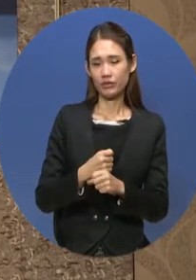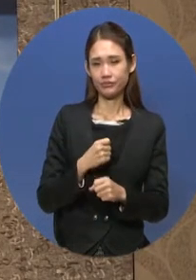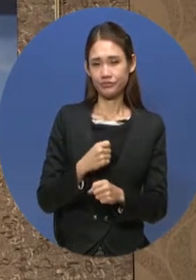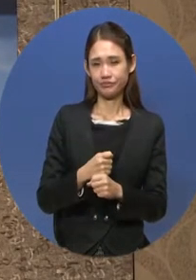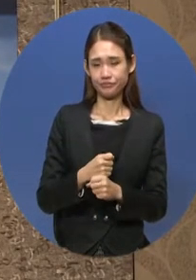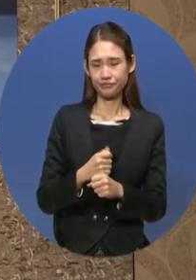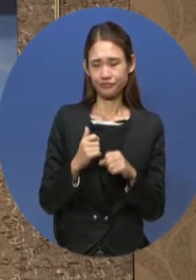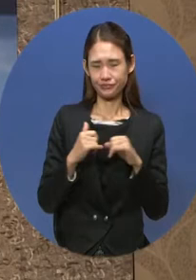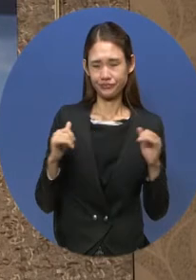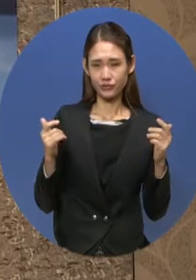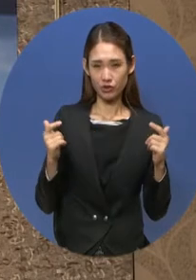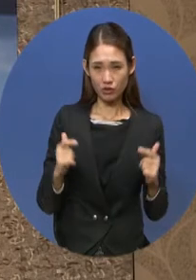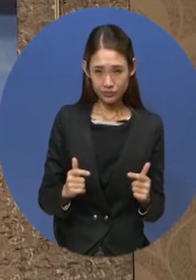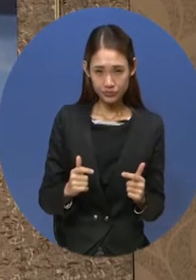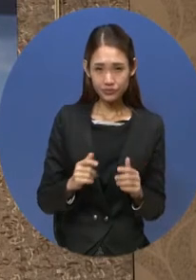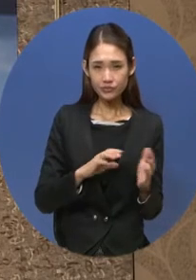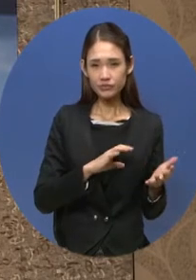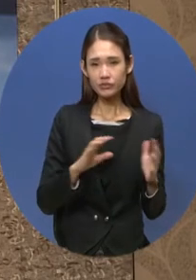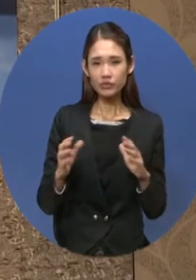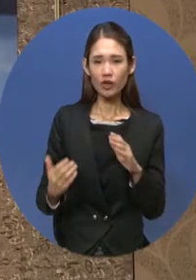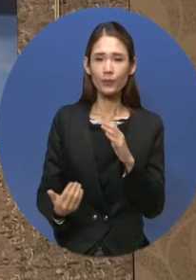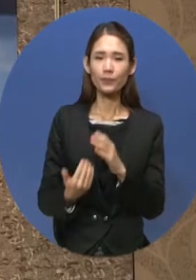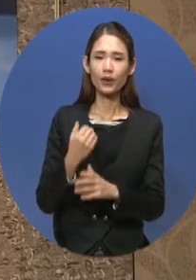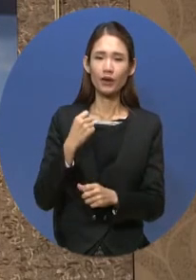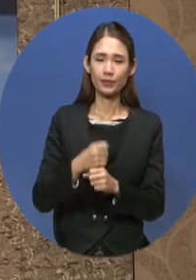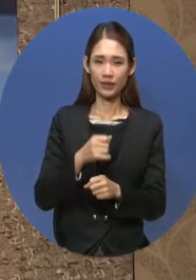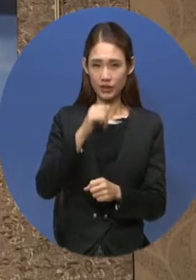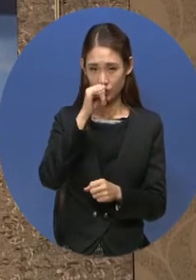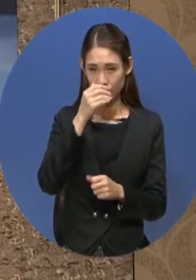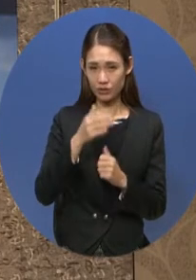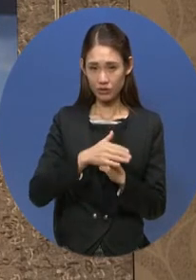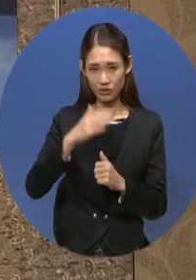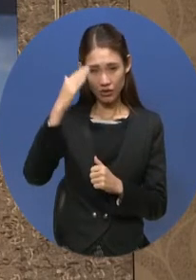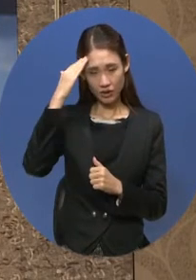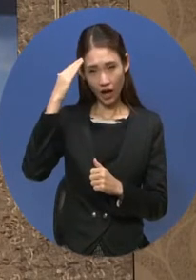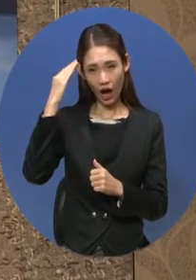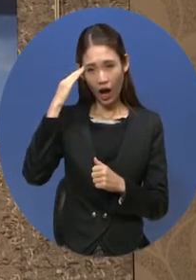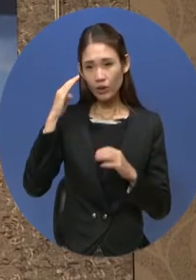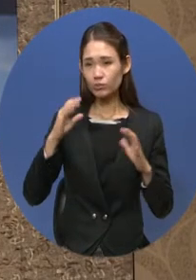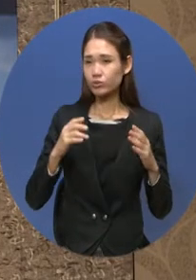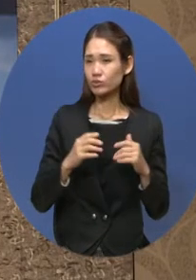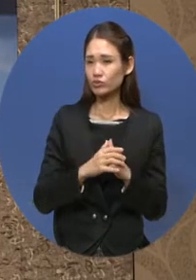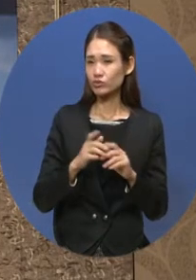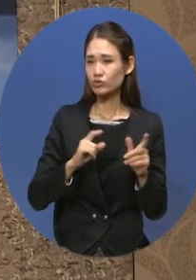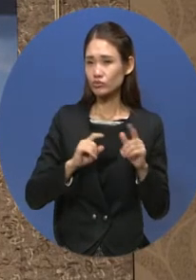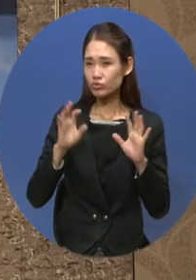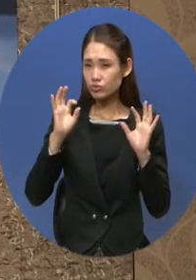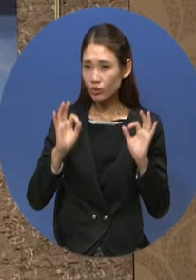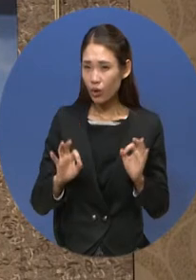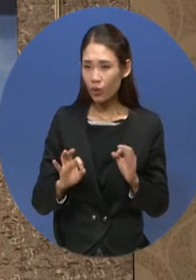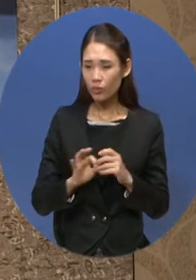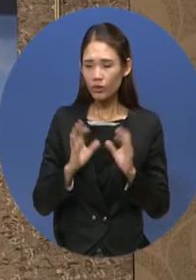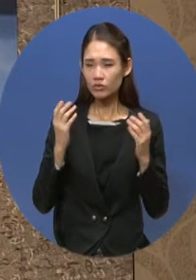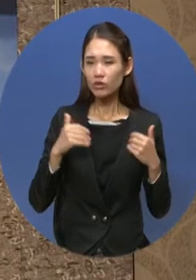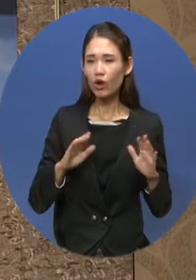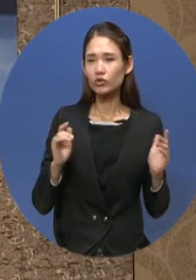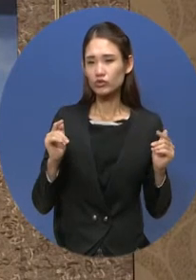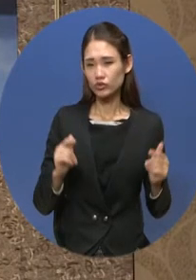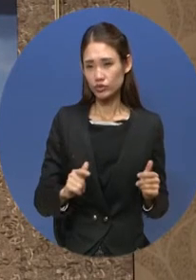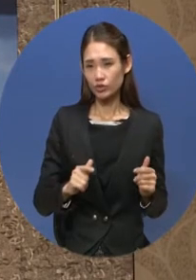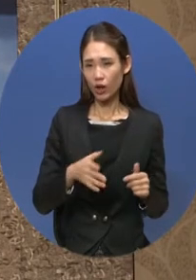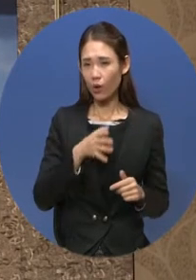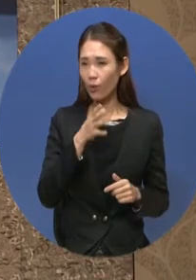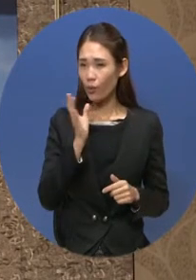인구 감소는 사실 세계적인 추세이기는 하지만 네. 우리 대한민국은 그 저출산 고령화라는 거는